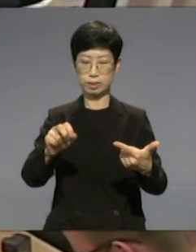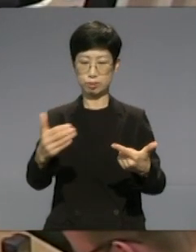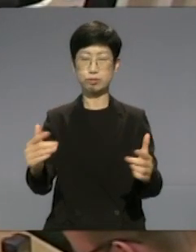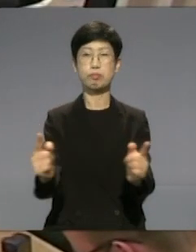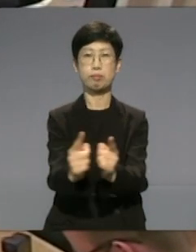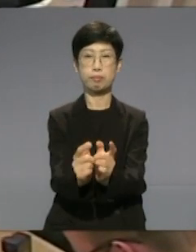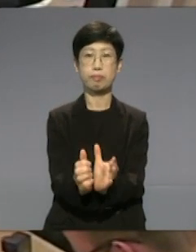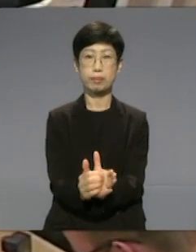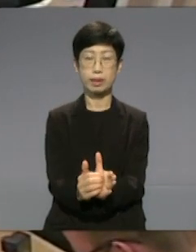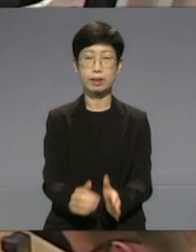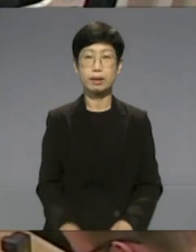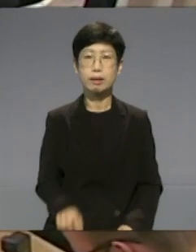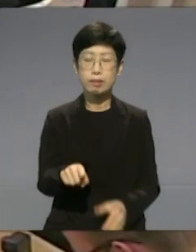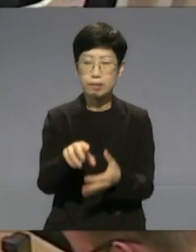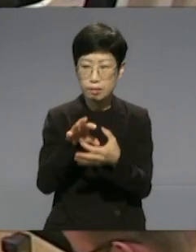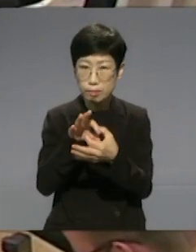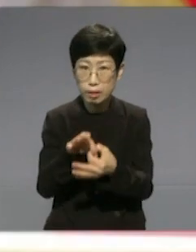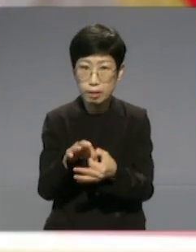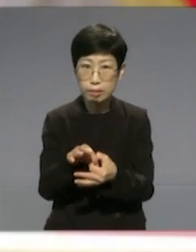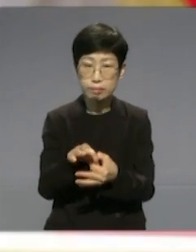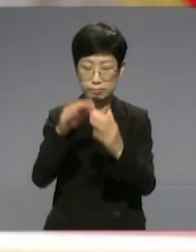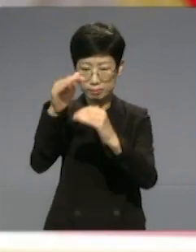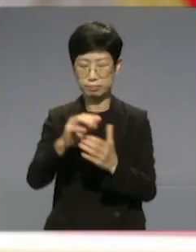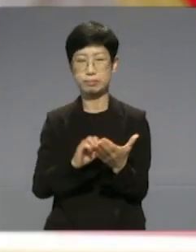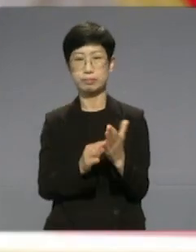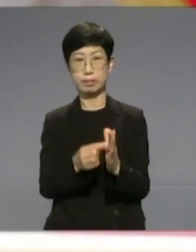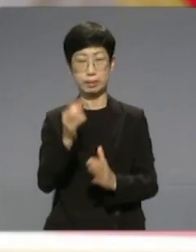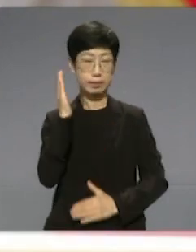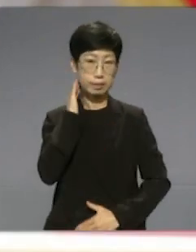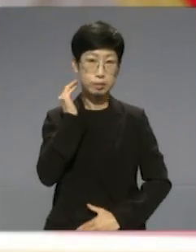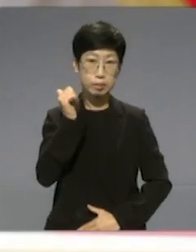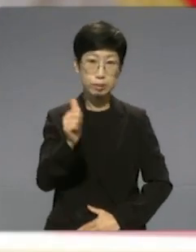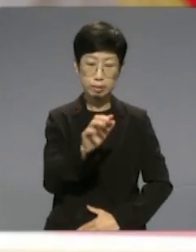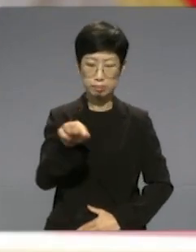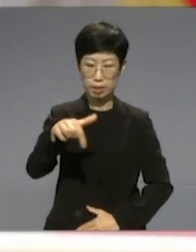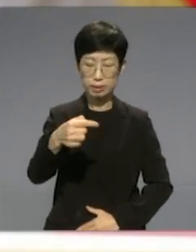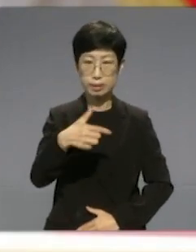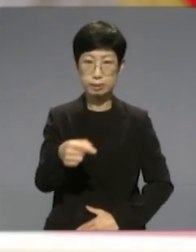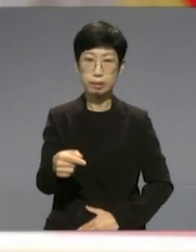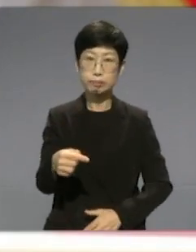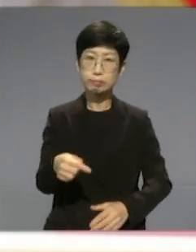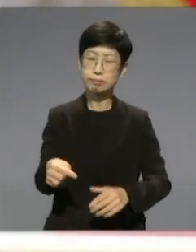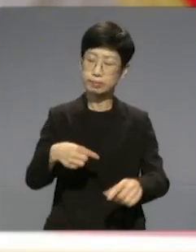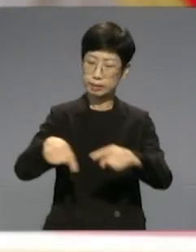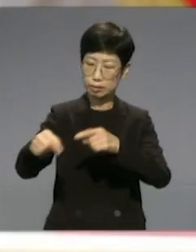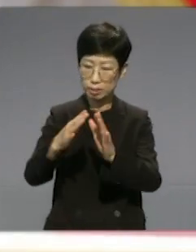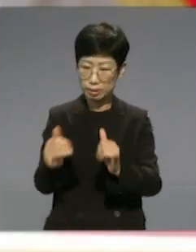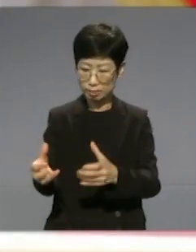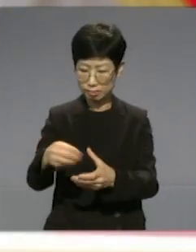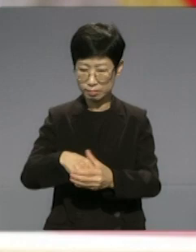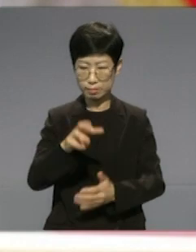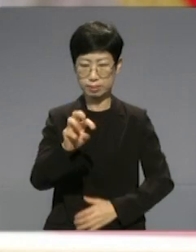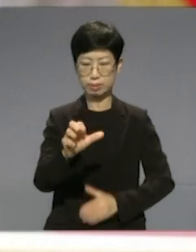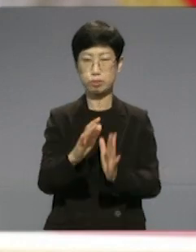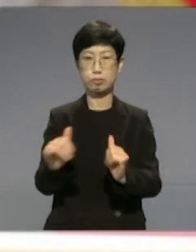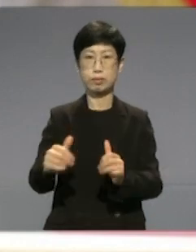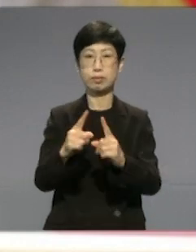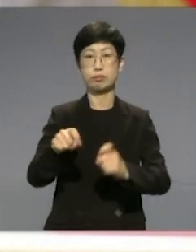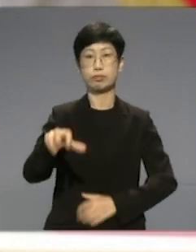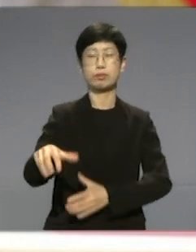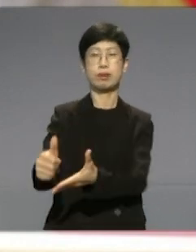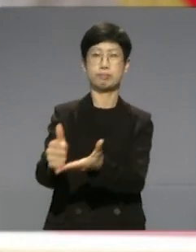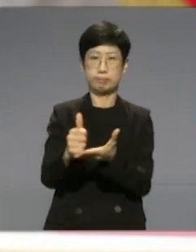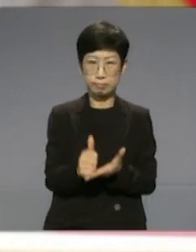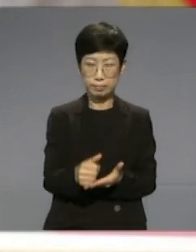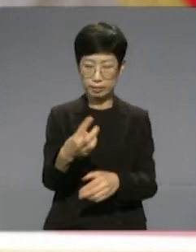알려졌습니다 이와 관련해 크렘린궁은 푸틴 대통령이 바그너그룹 지휘관을 포함해 35명을 크렘린 궁으로